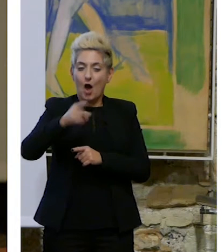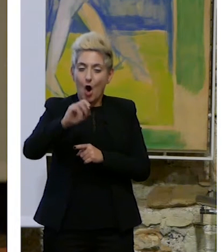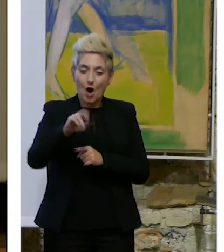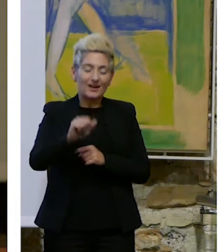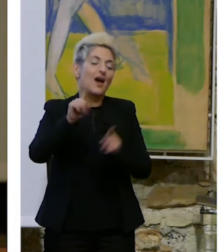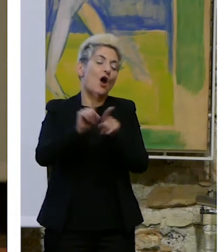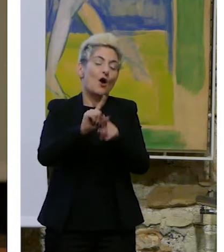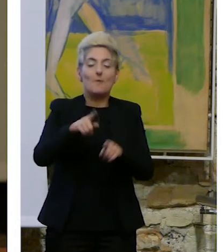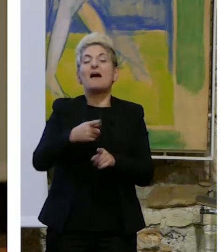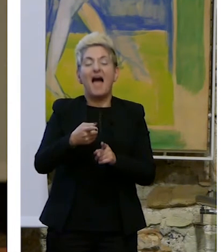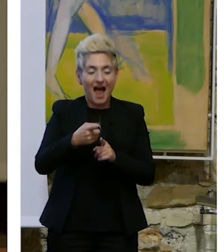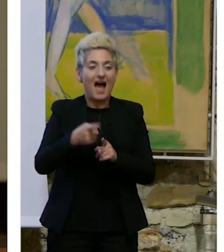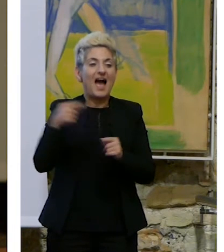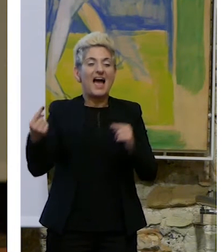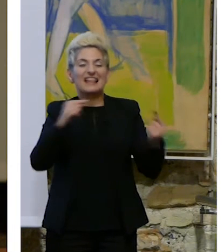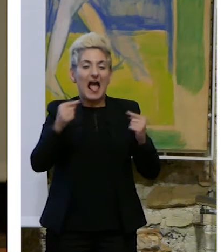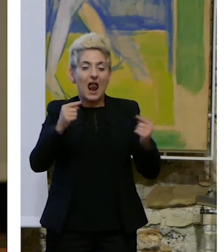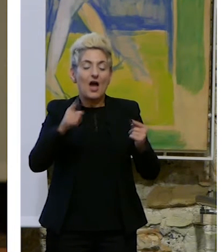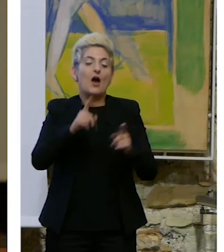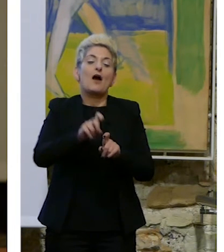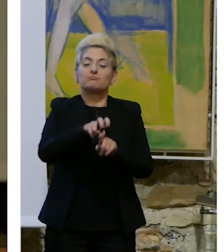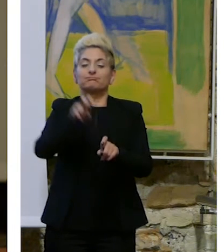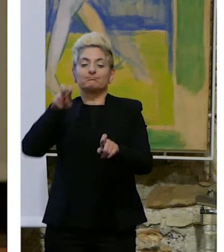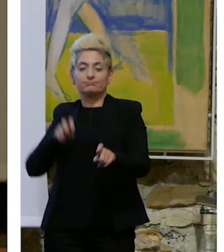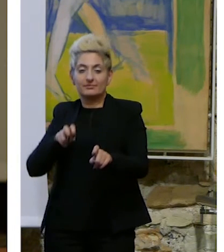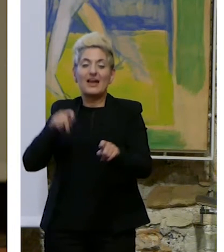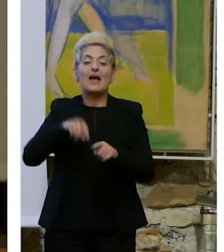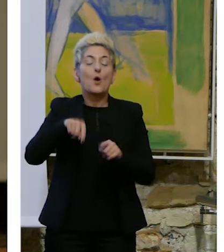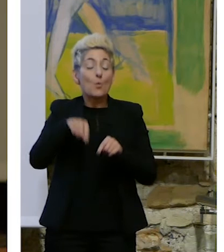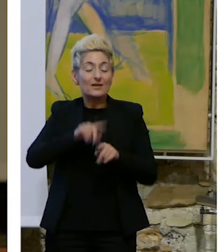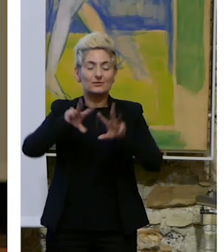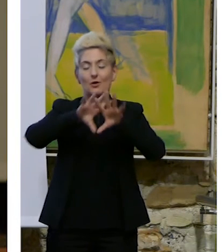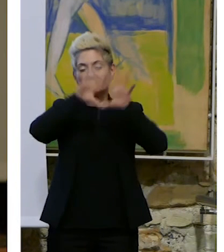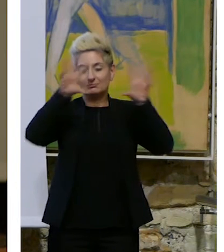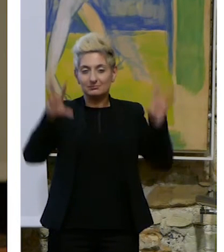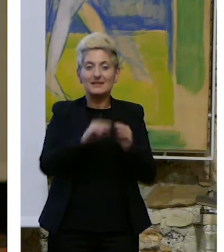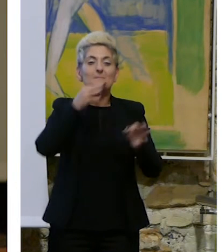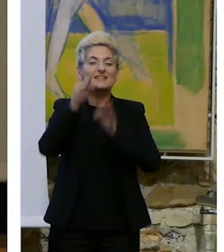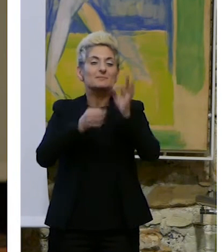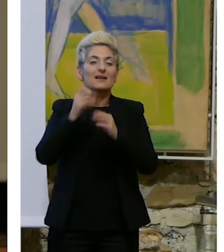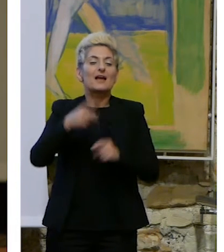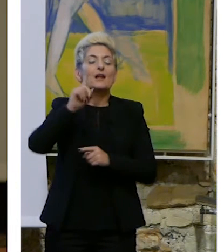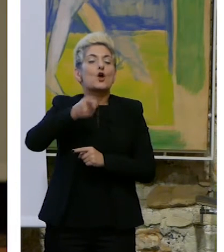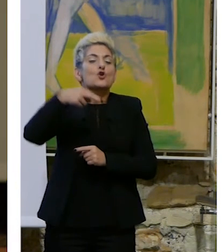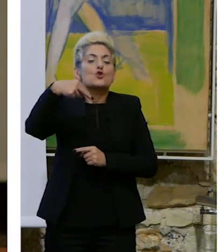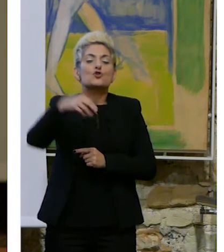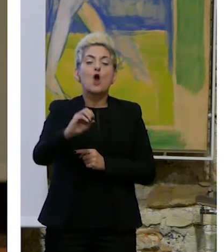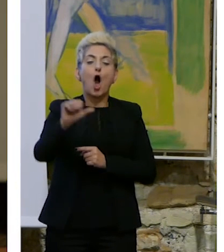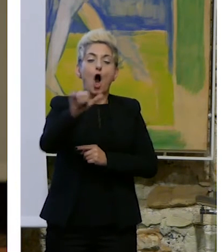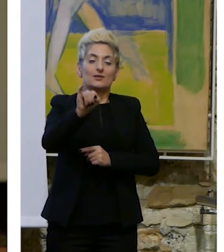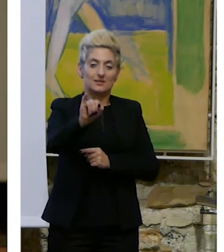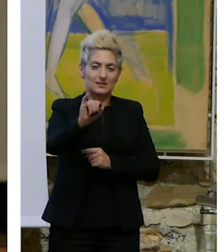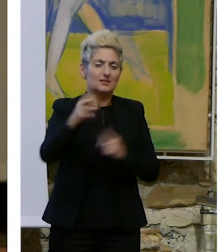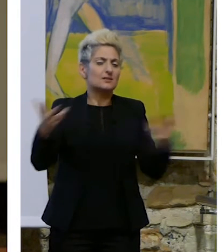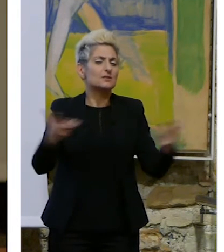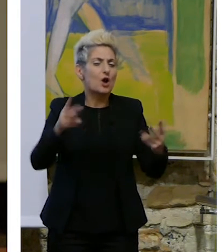Questa è una piccola introduzione per parlare poi della gnosi, del conoscere, del sapere, dei sensi, ma che ci